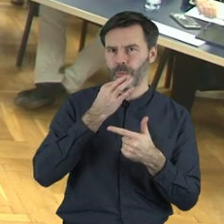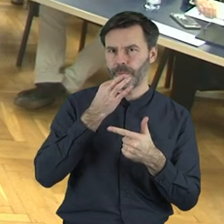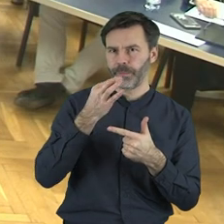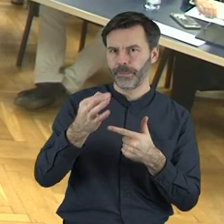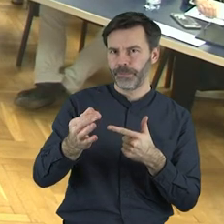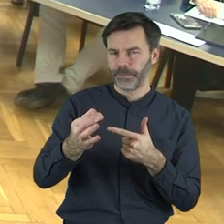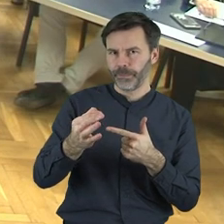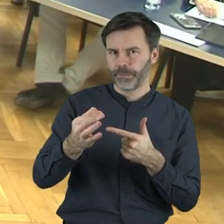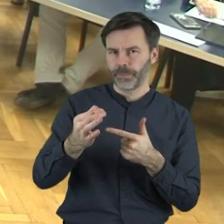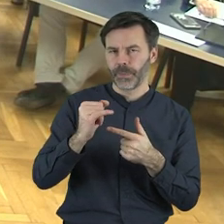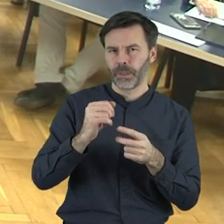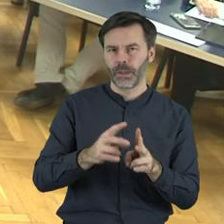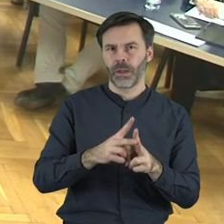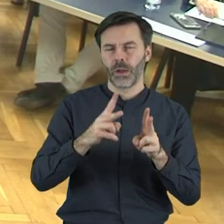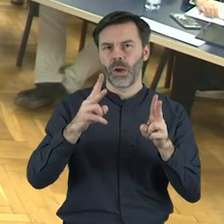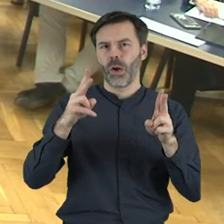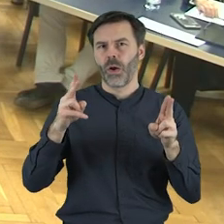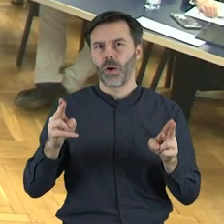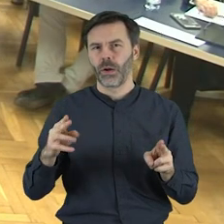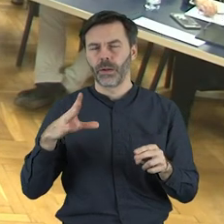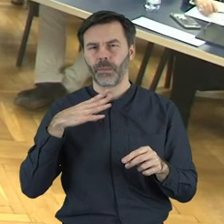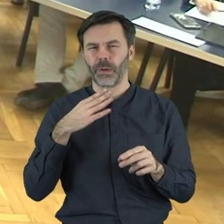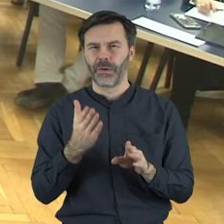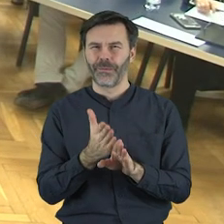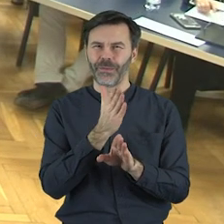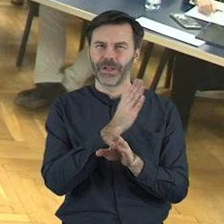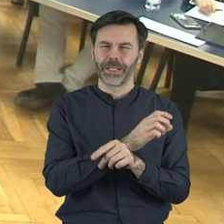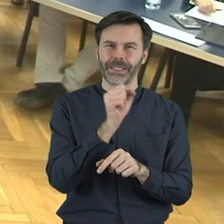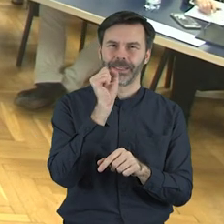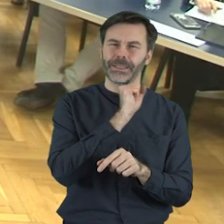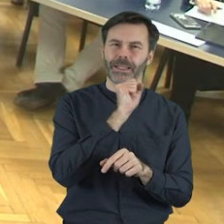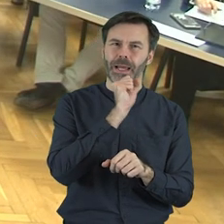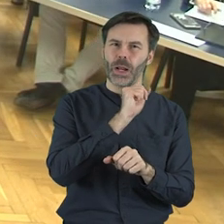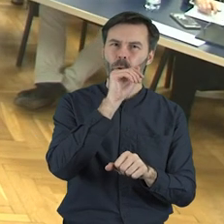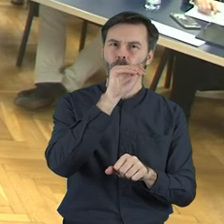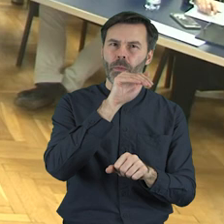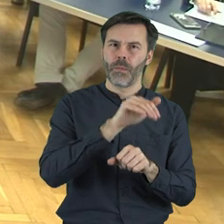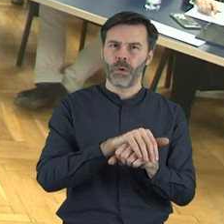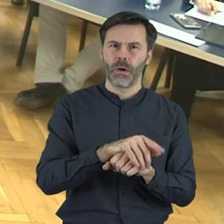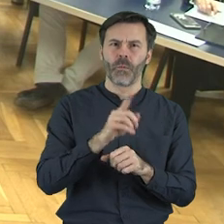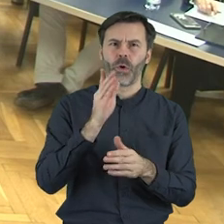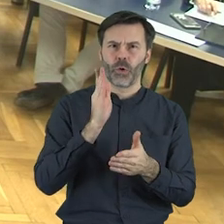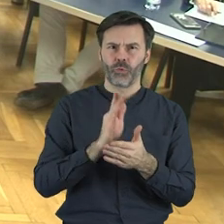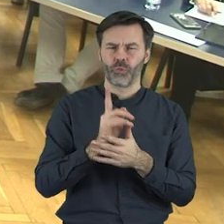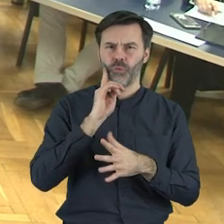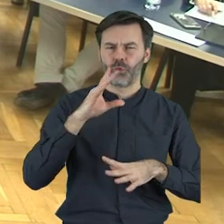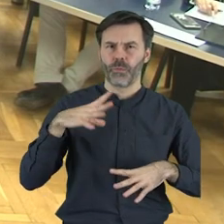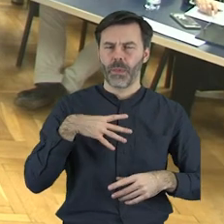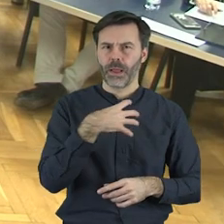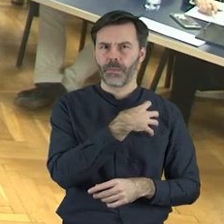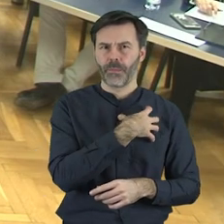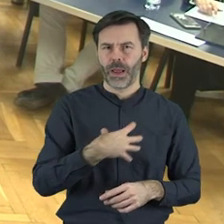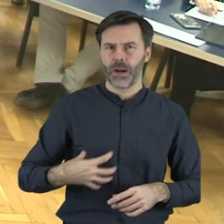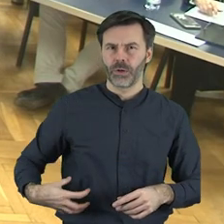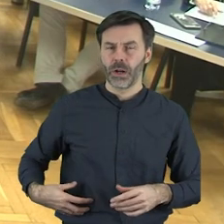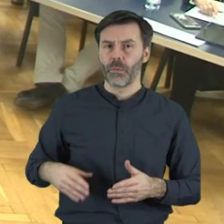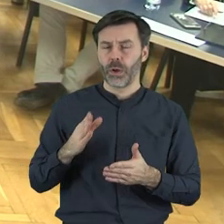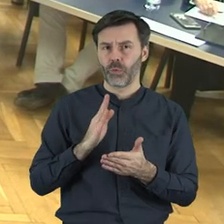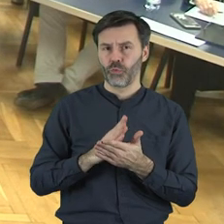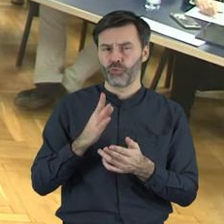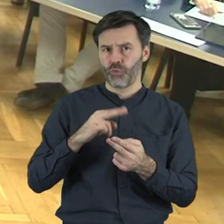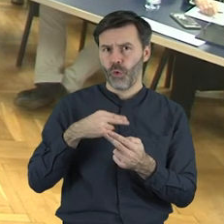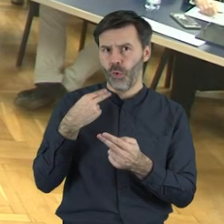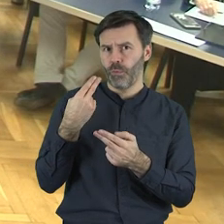poprzednie umowy, została przez pana marszałka udzielona. Ta pierwsza